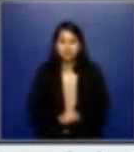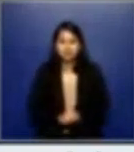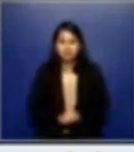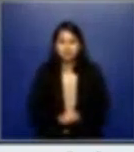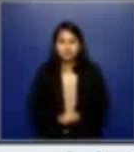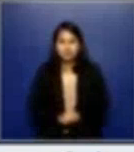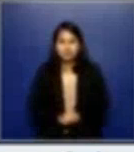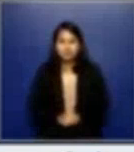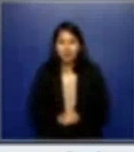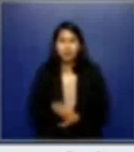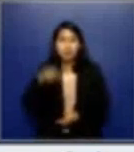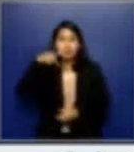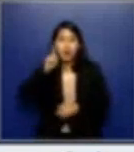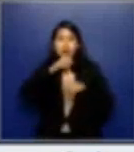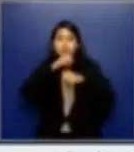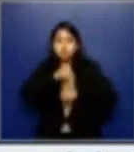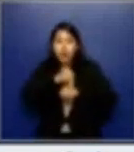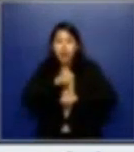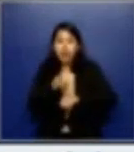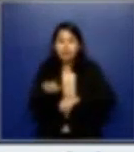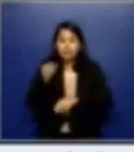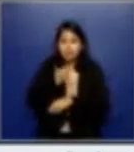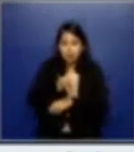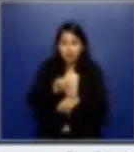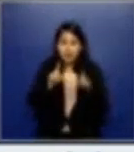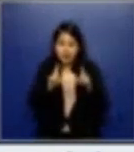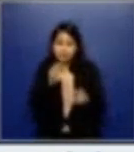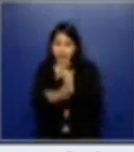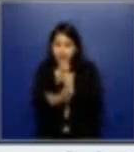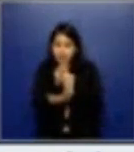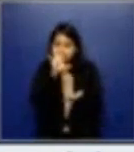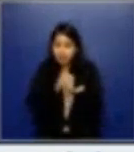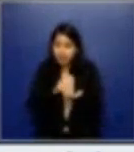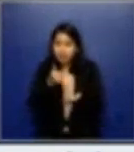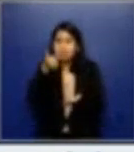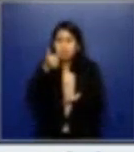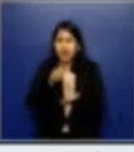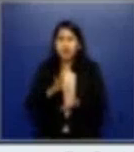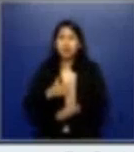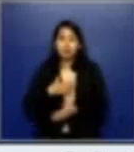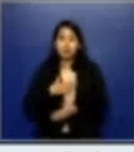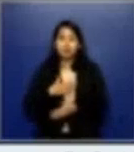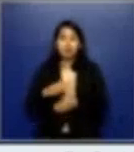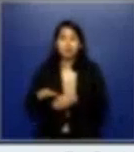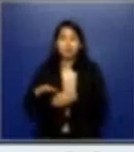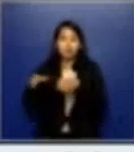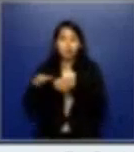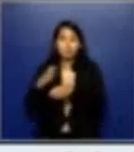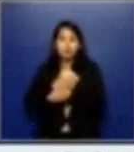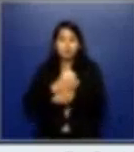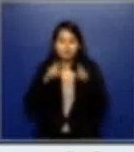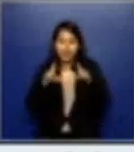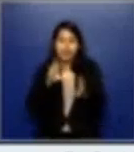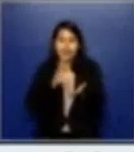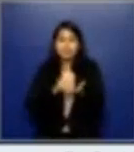แล้วใครไปจับป้าคนนี้ยายคนนี้นั่งถ่ายนอนถ่ายรูปได้ก็ไปเจอของจริงลูกน้องผมก็ถ่ายมาไปค้าข